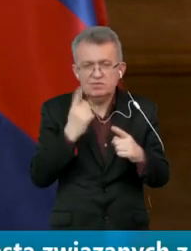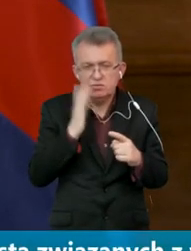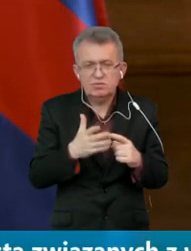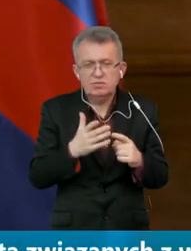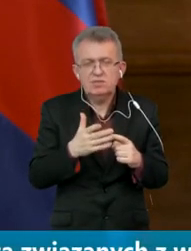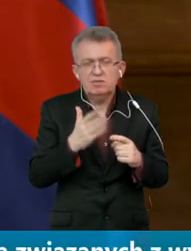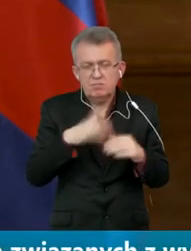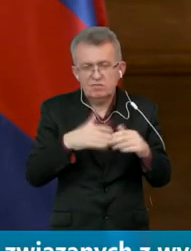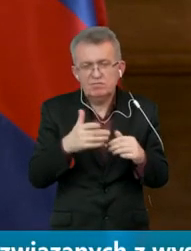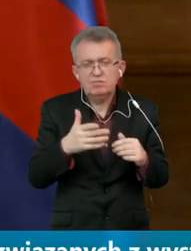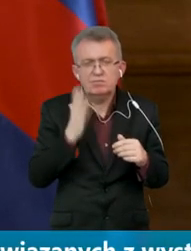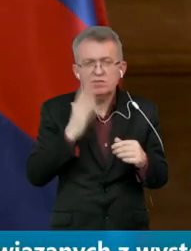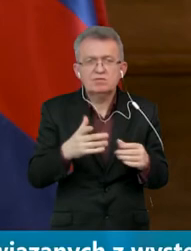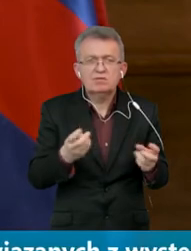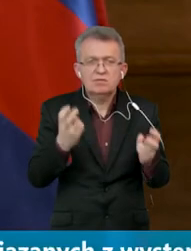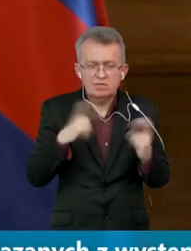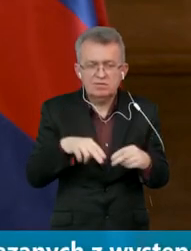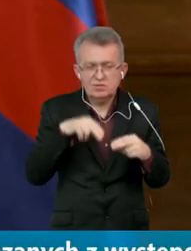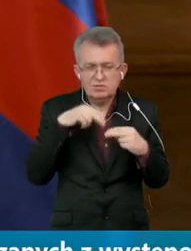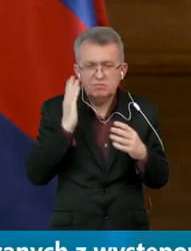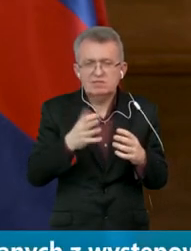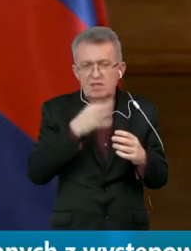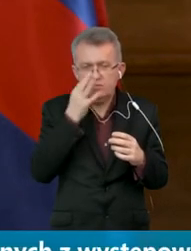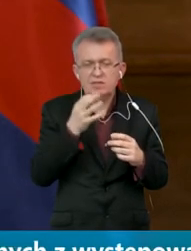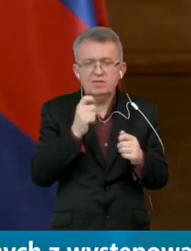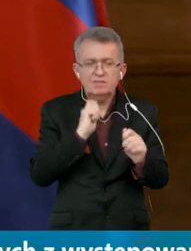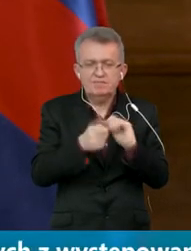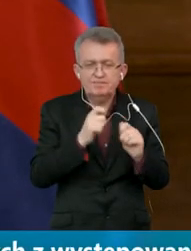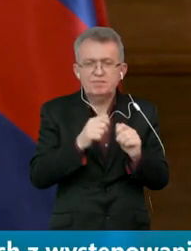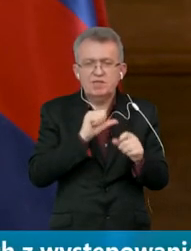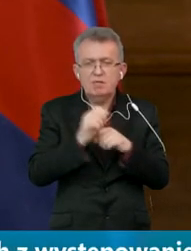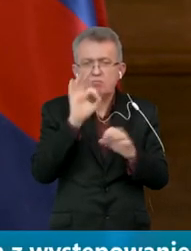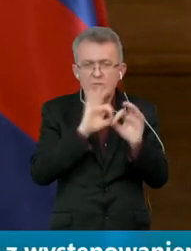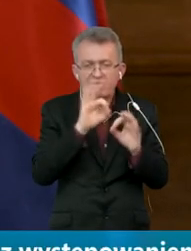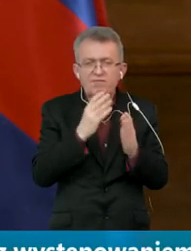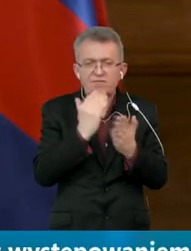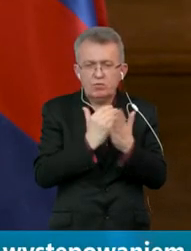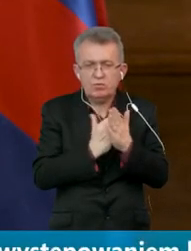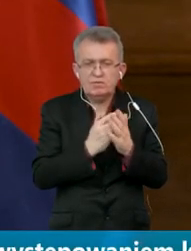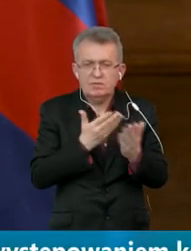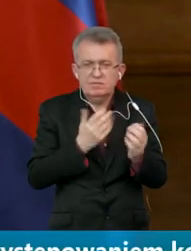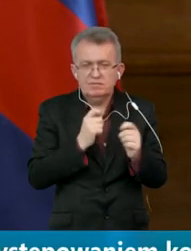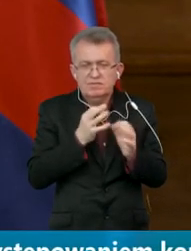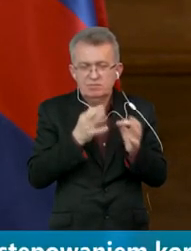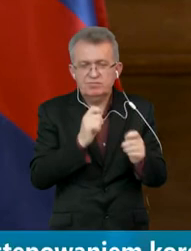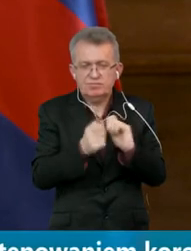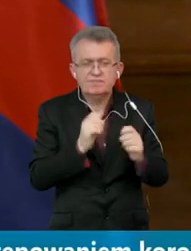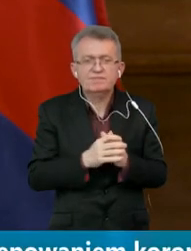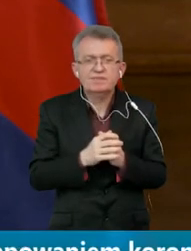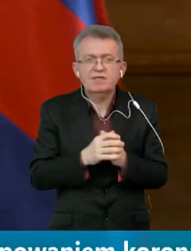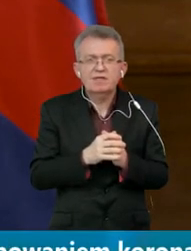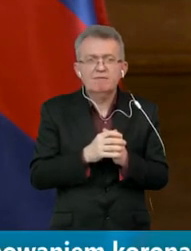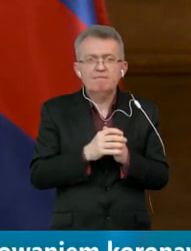świadkami tej inwestycji, która wreszcie usprawni no i troszeczkę poprawi jakość poruszania się w tej części miasta.